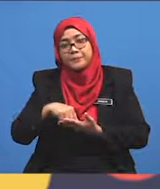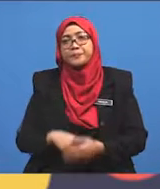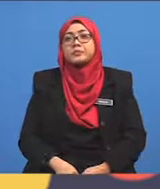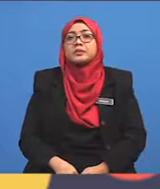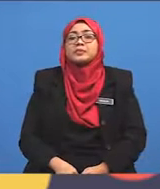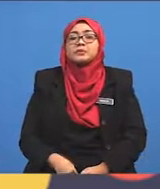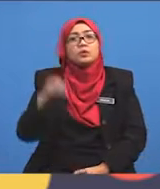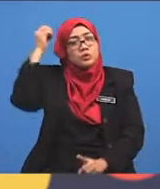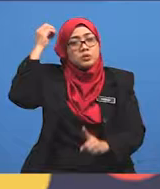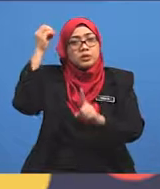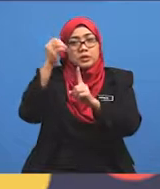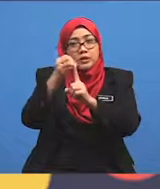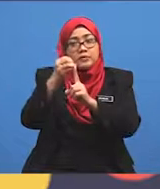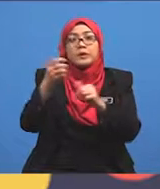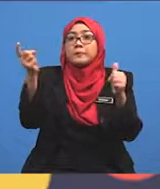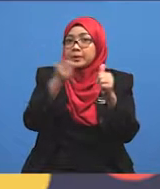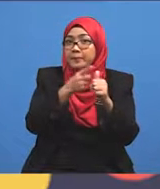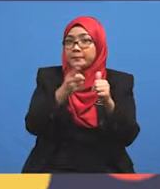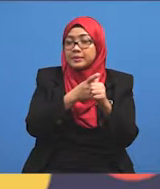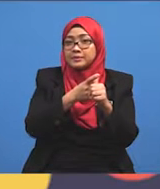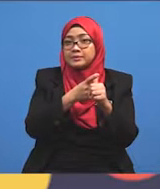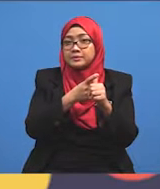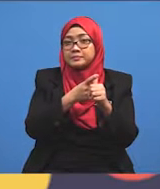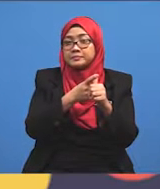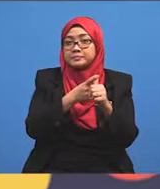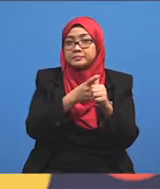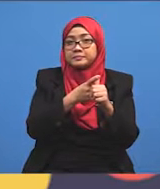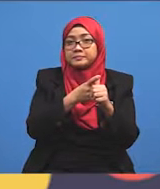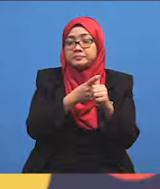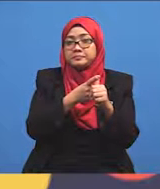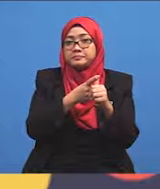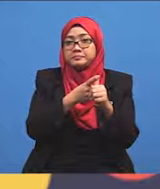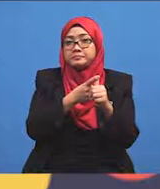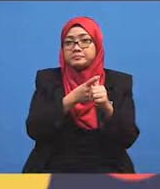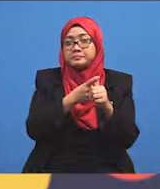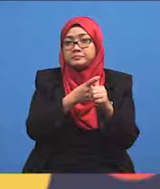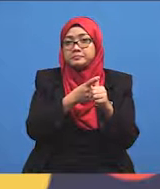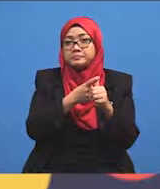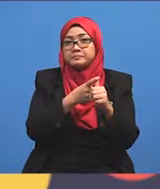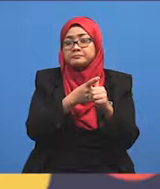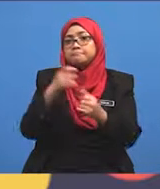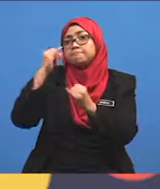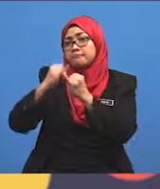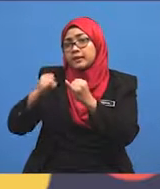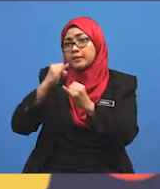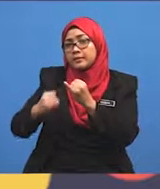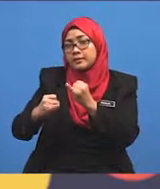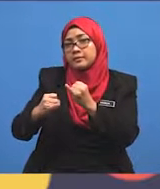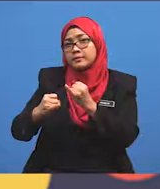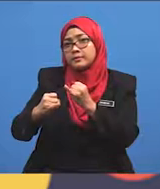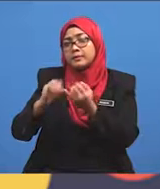Objektif pembelajaran tajuk hari ini adalah seperti berikut. Yang pertama, di akhir pembelajaran